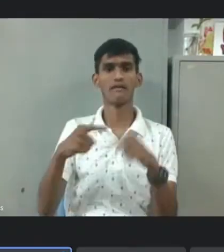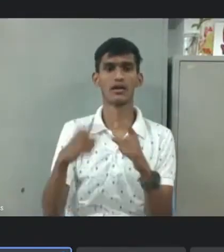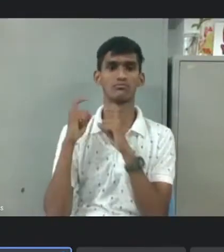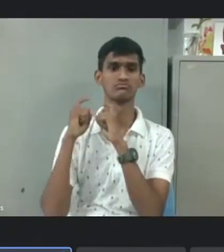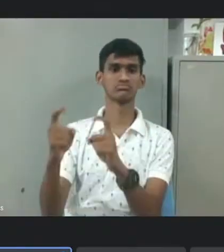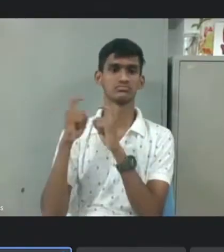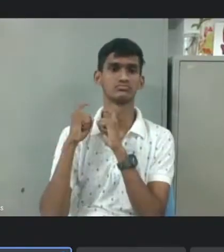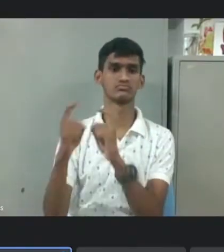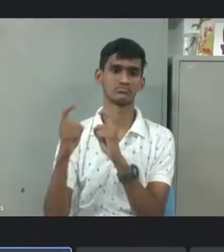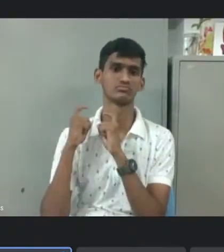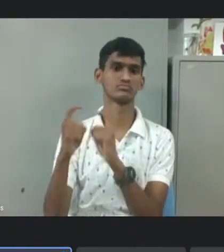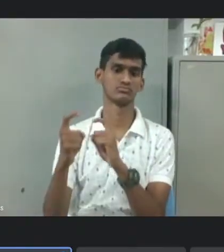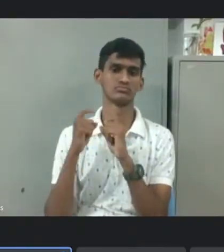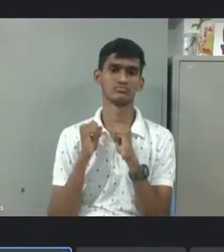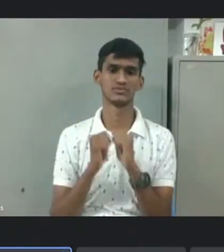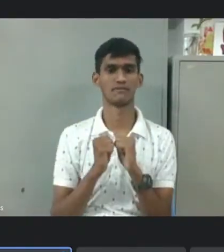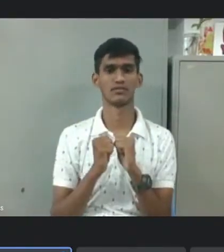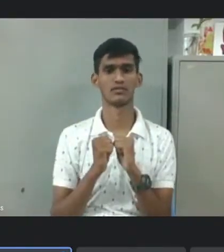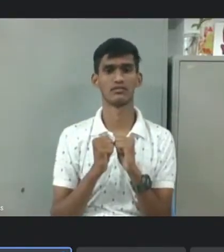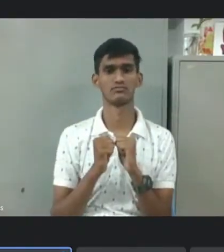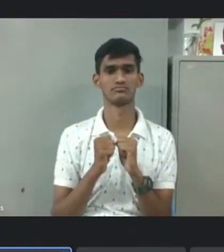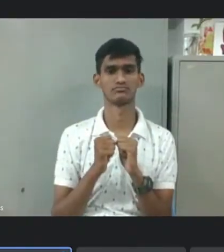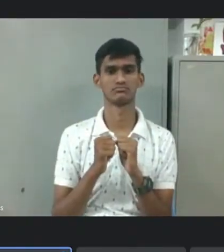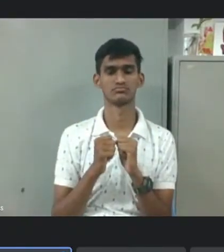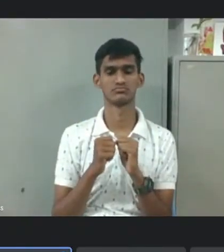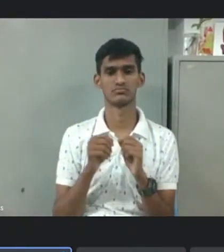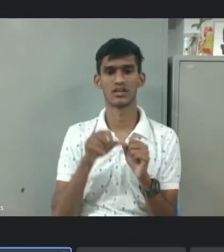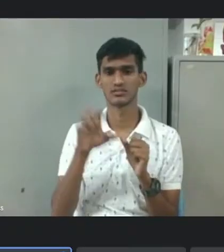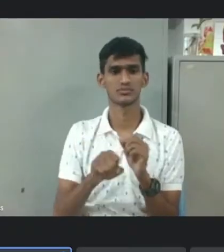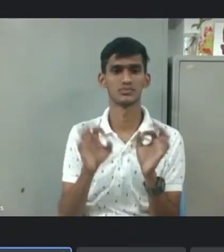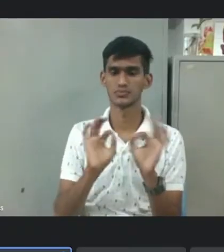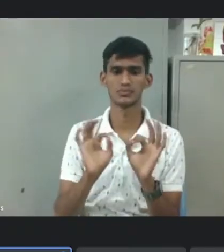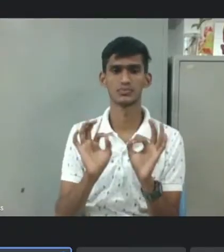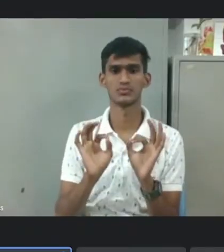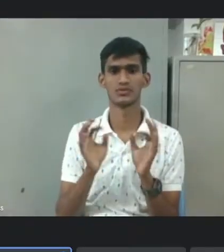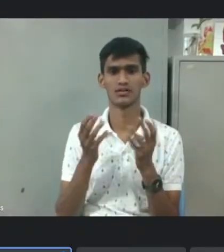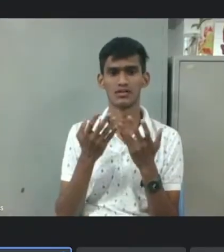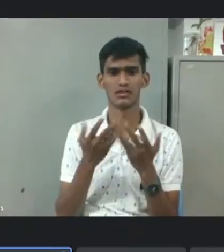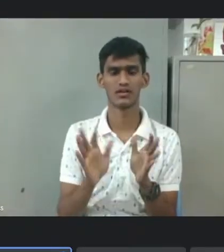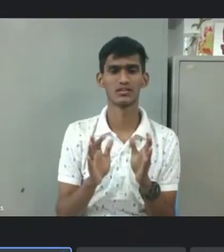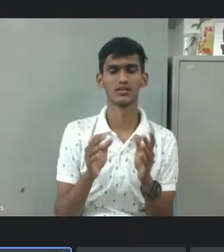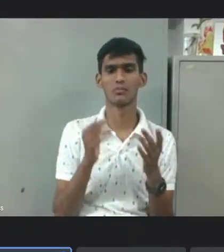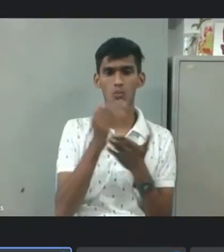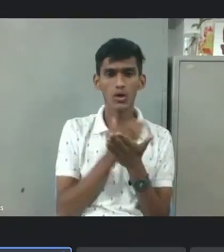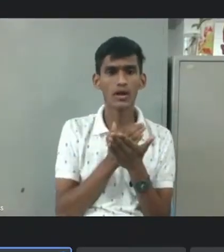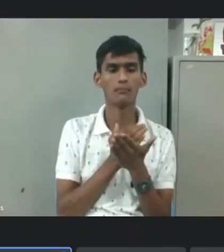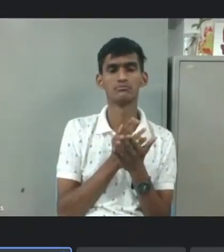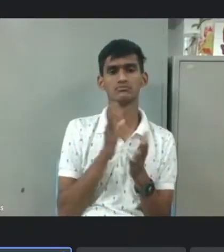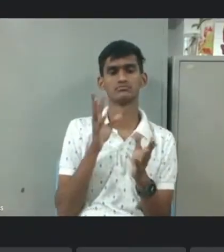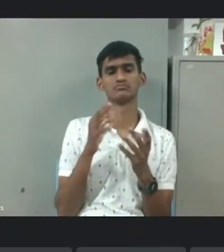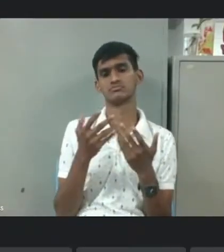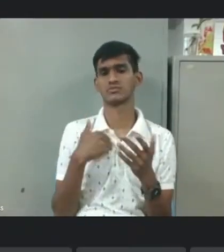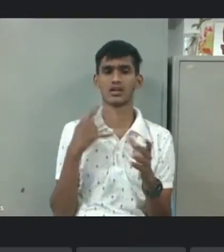ഇനിയിപ്പോ പോവാനോ വരാനുള്ള ഒരു സൗകര്യം ഇല്ല. എന്തെങ്കിലും പരിപാടികളൊക്കെ ഉണ്ടെങ്കിൽ മാത്രമേ ഒന്ന് പോവൂ, ഞാനും കൂടെ പോയിട്ട് വരികയാണ്. അങ്ങനെ